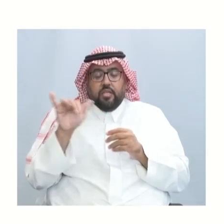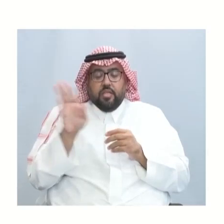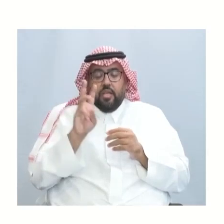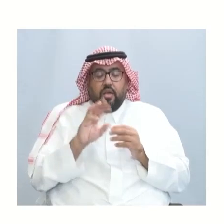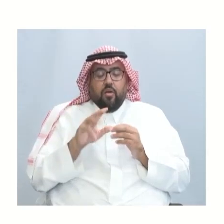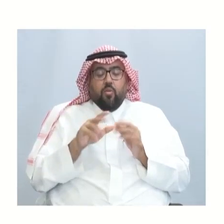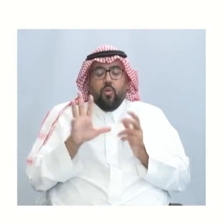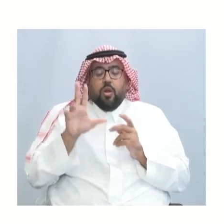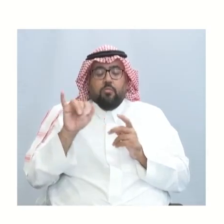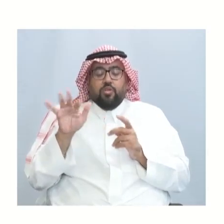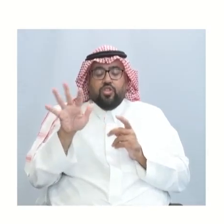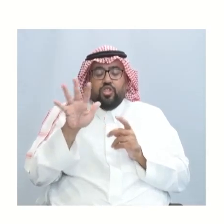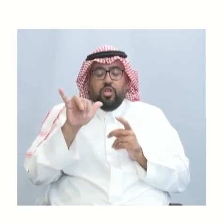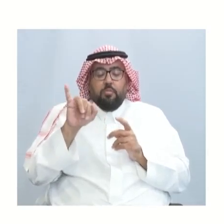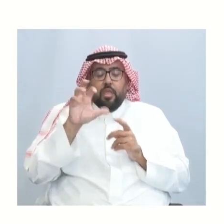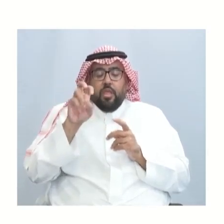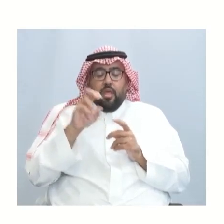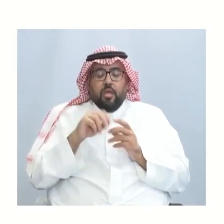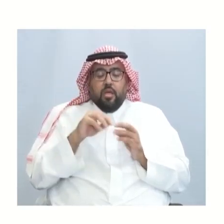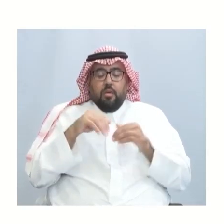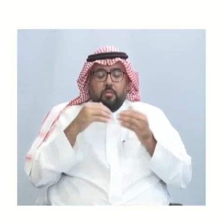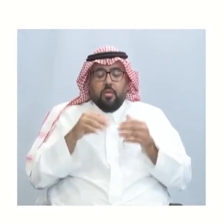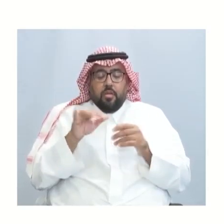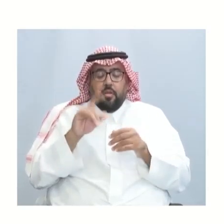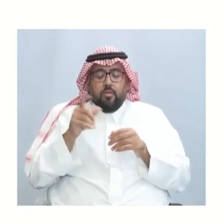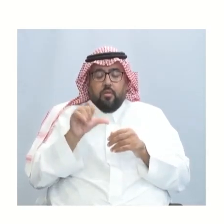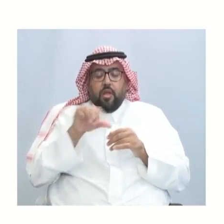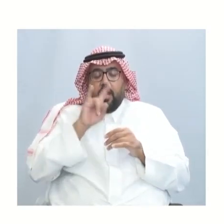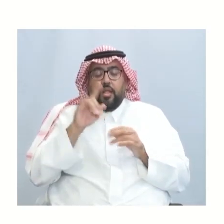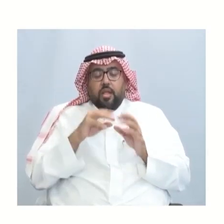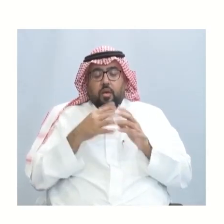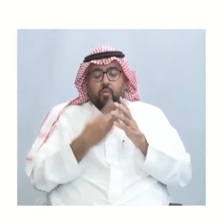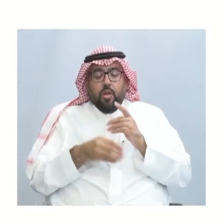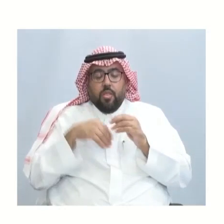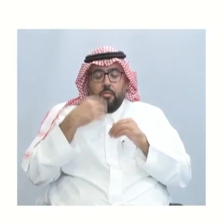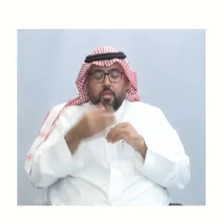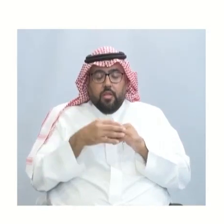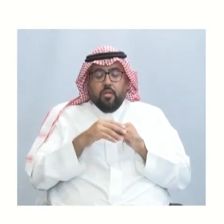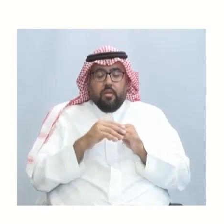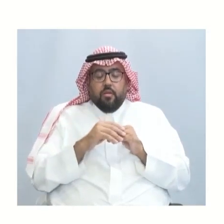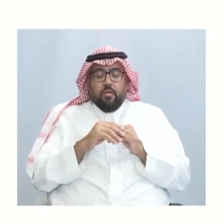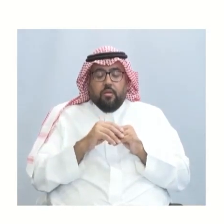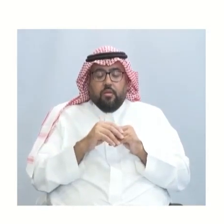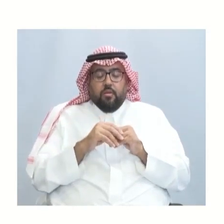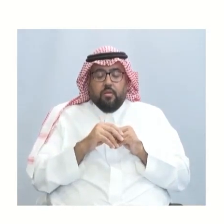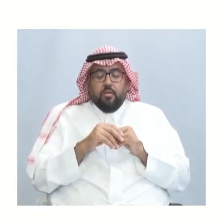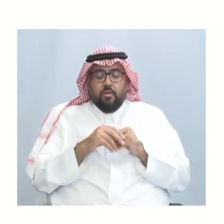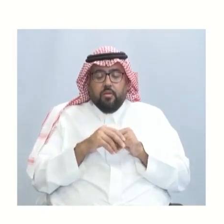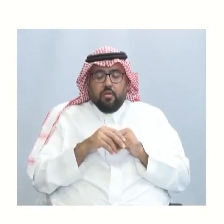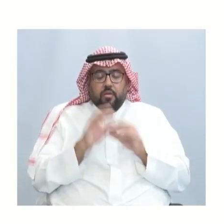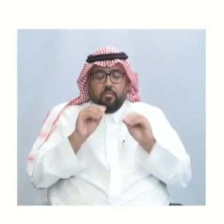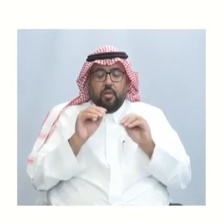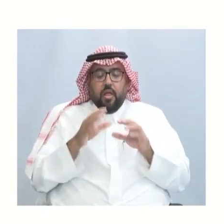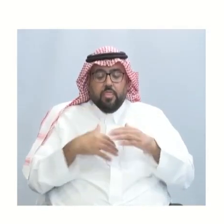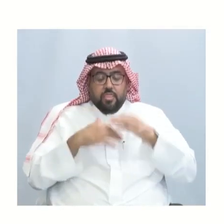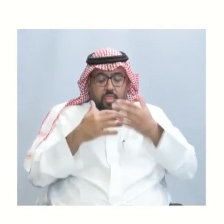ارقى انواع الثديات الصغار بعد الولاده في الثديات الكيسيه تكون غير مكتمله النمو بينما في الثديات المشيميه مكتمله النمو فتره